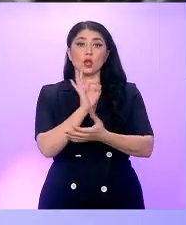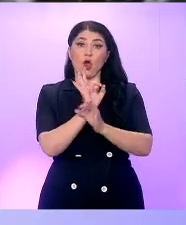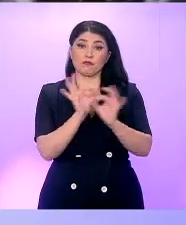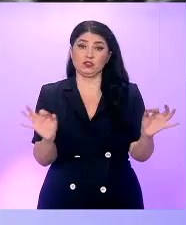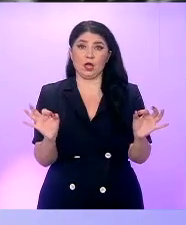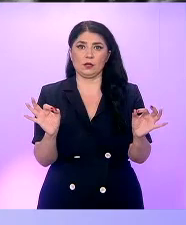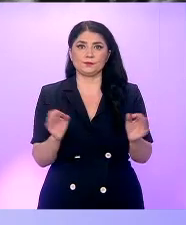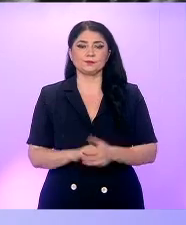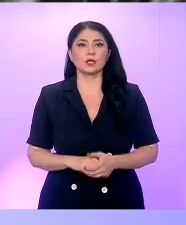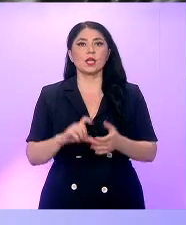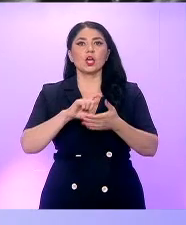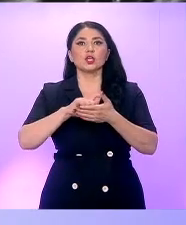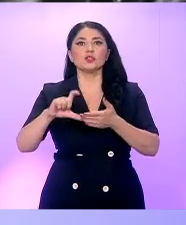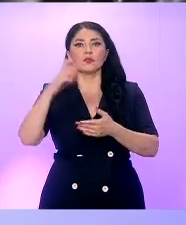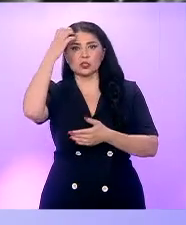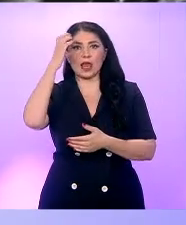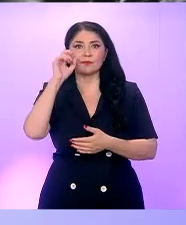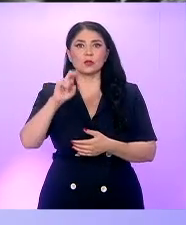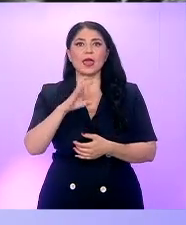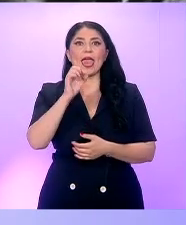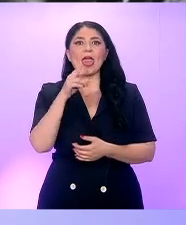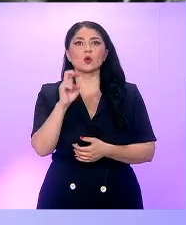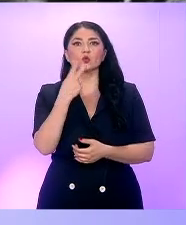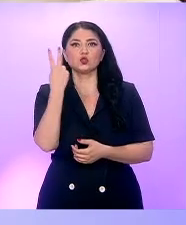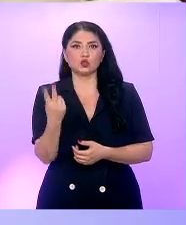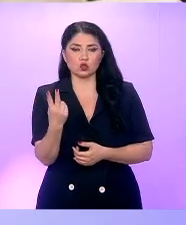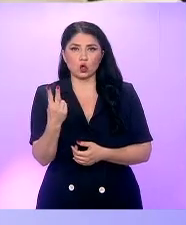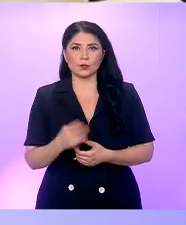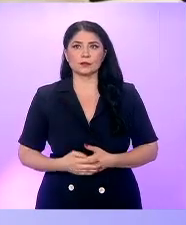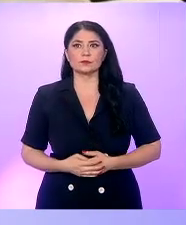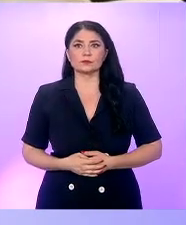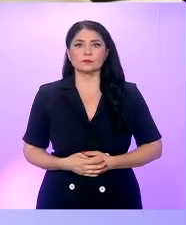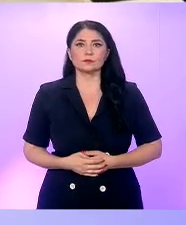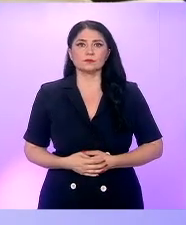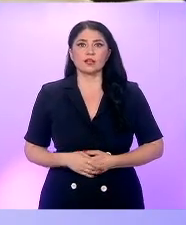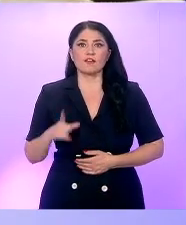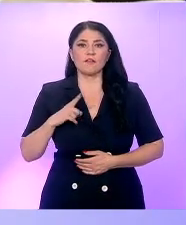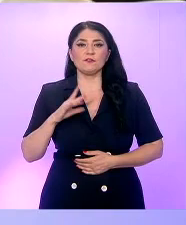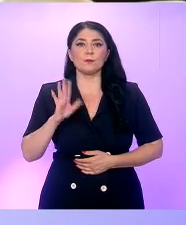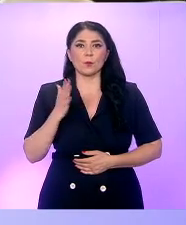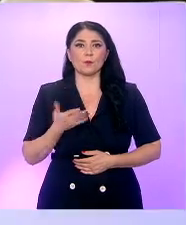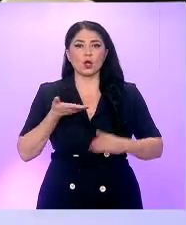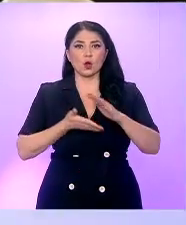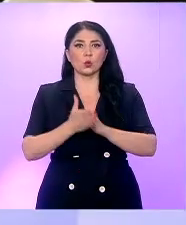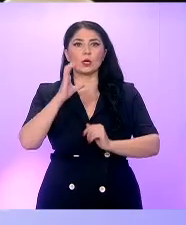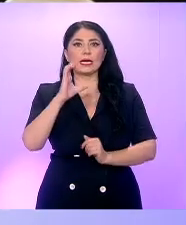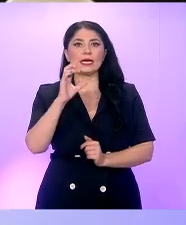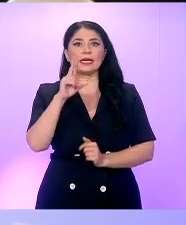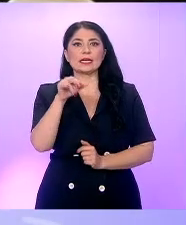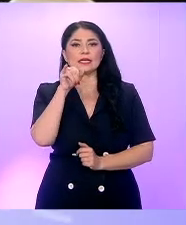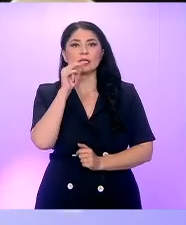oficiale. Cifrul reginei Elisabeta a II-a, R2, adică Elisabeta Regina, va fi cel mai probabil înlocuit